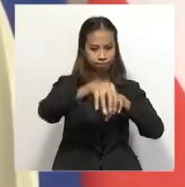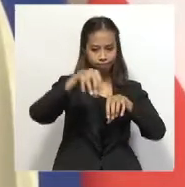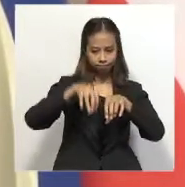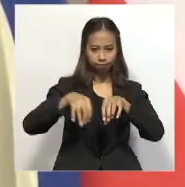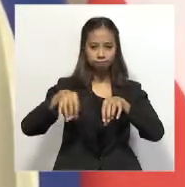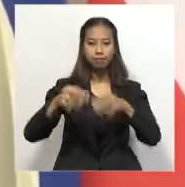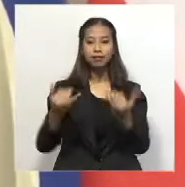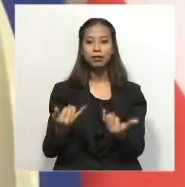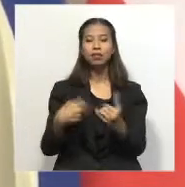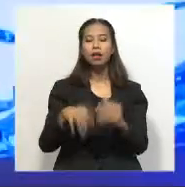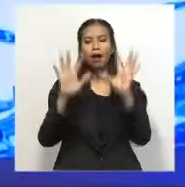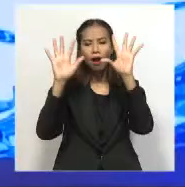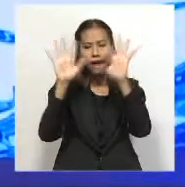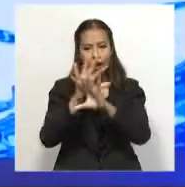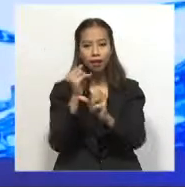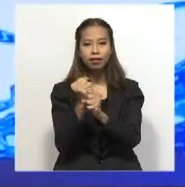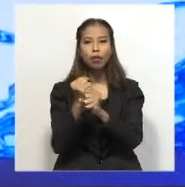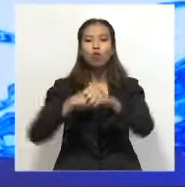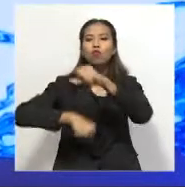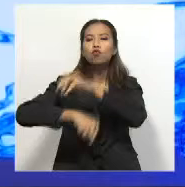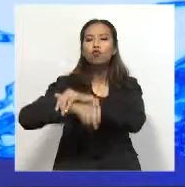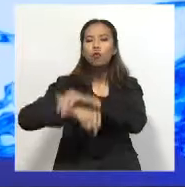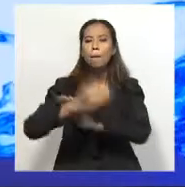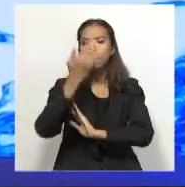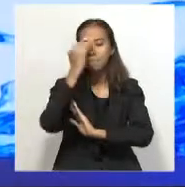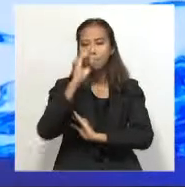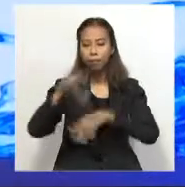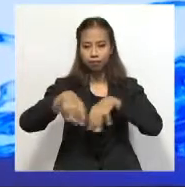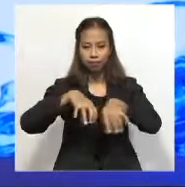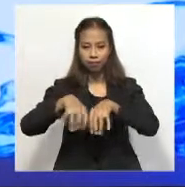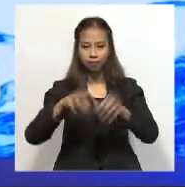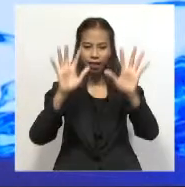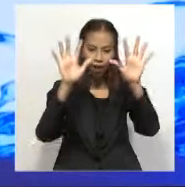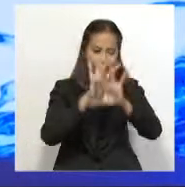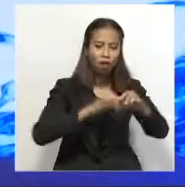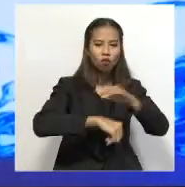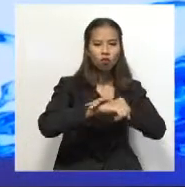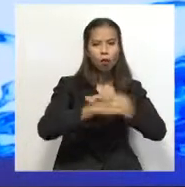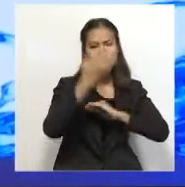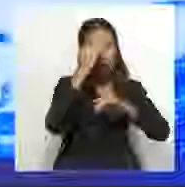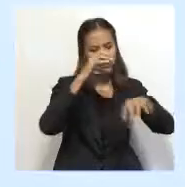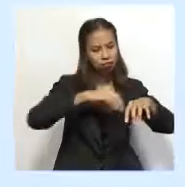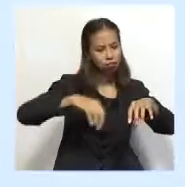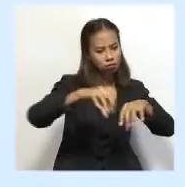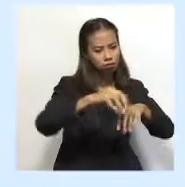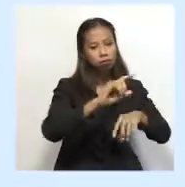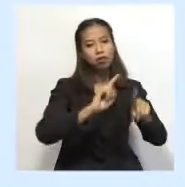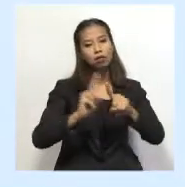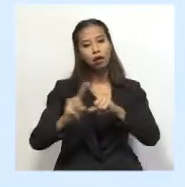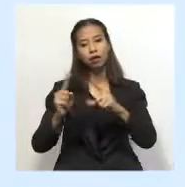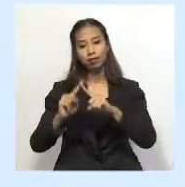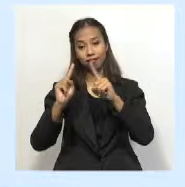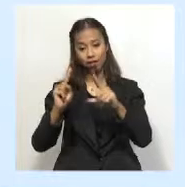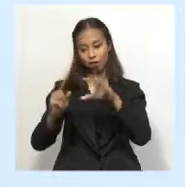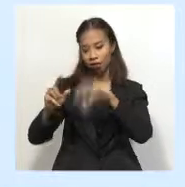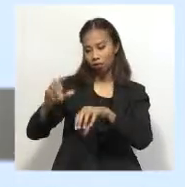ลเองเปรียบเลยนะครับว่าเหมือนกับการทำทีมฟุตบอลเนื่องจากว่าการบริหารจัดการน้ำก็เหมือนกับทีมฟุตบอลที่มีหลายหน่วยงานทำหน้าที่เป็นผู้เล่นแต่ละหน่ว